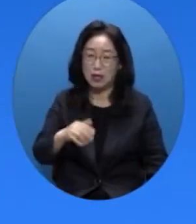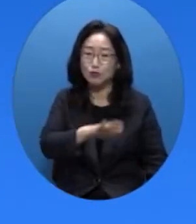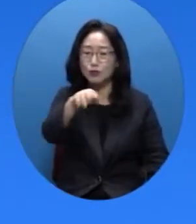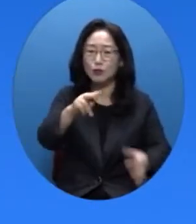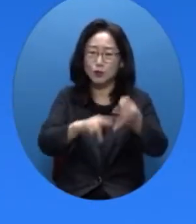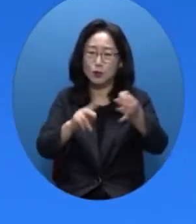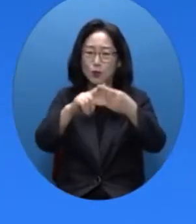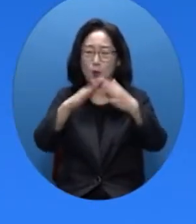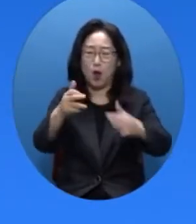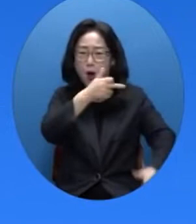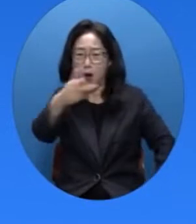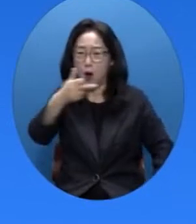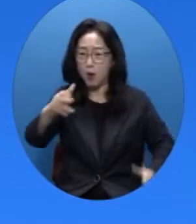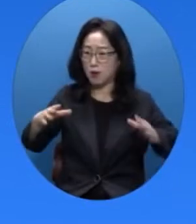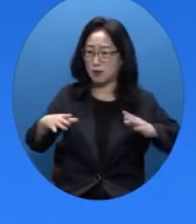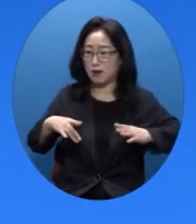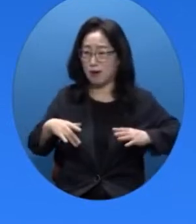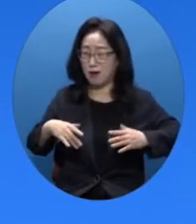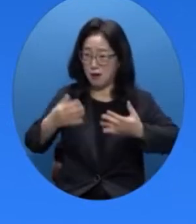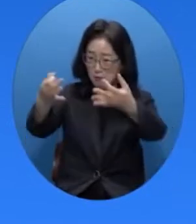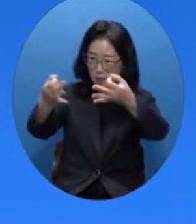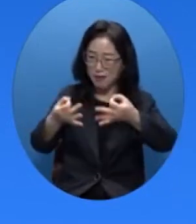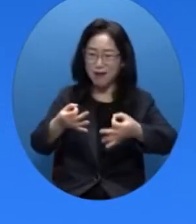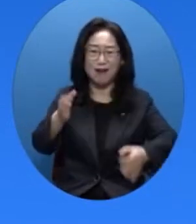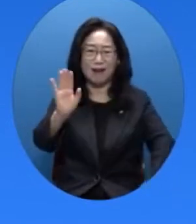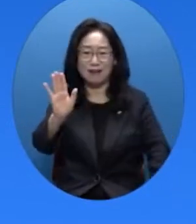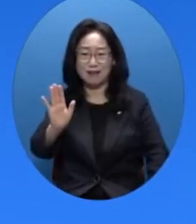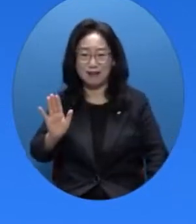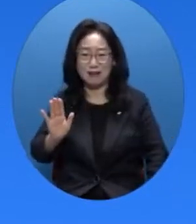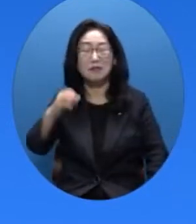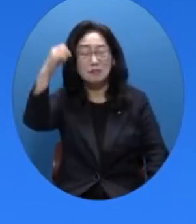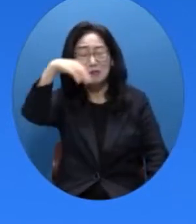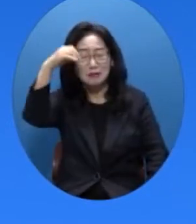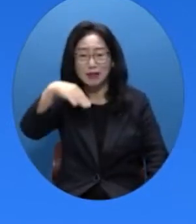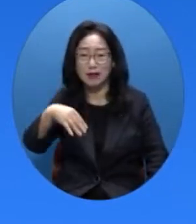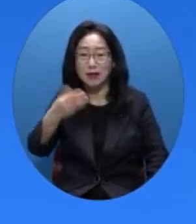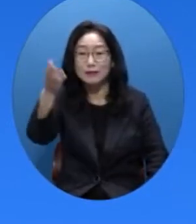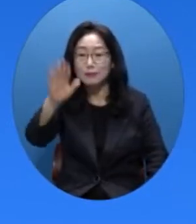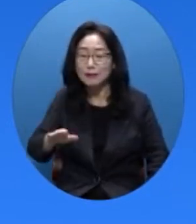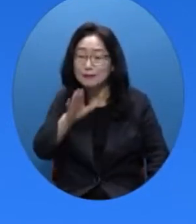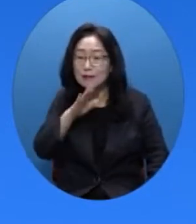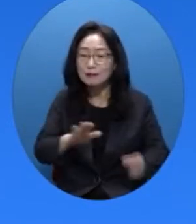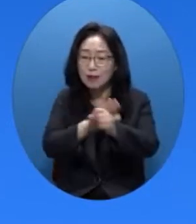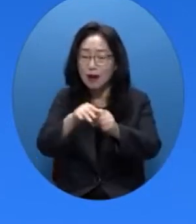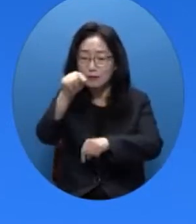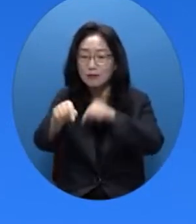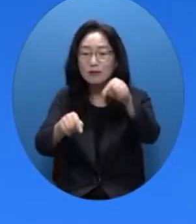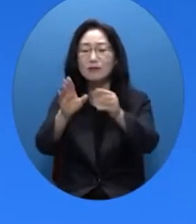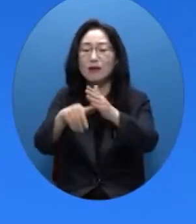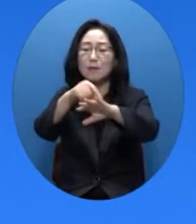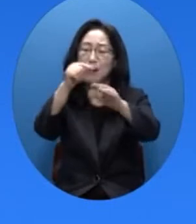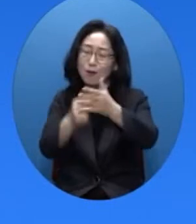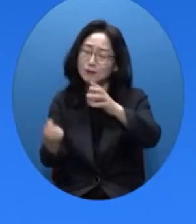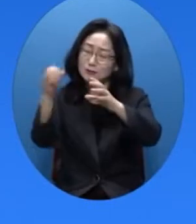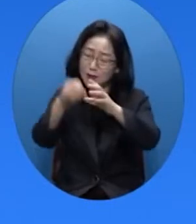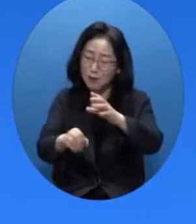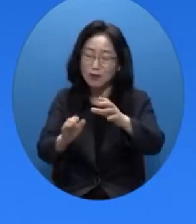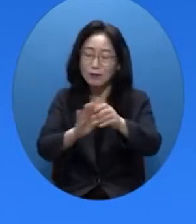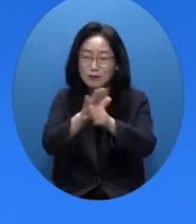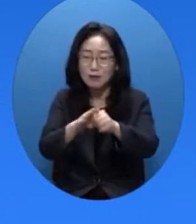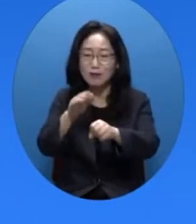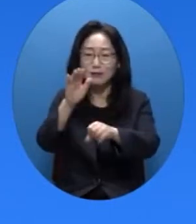해봐야 그것을 아무도 눈여겨보지 않고 귀담아 듣지 않습니다 사랑을 실천할 때 우리의 마음을 담아 사랑을 실천할 때